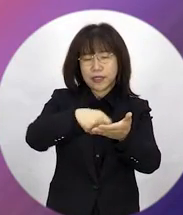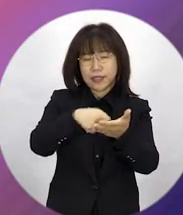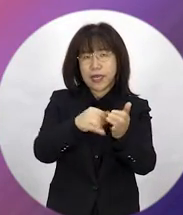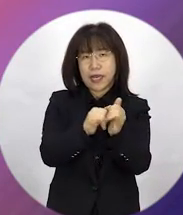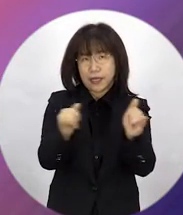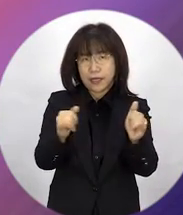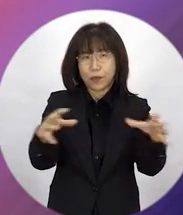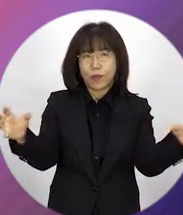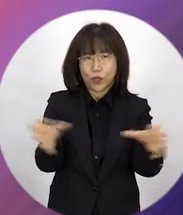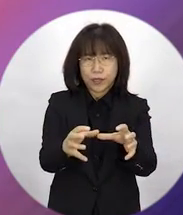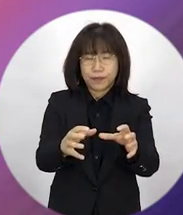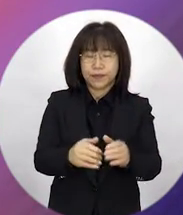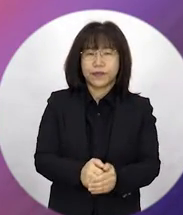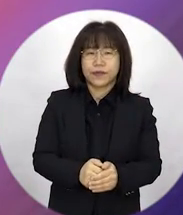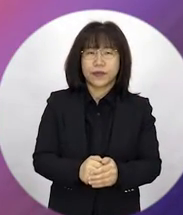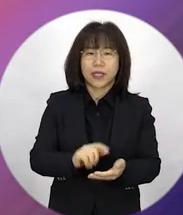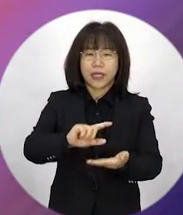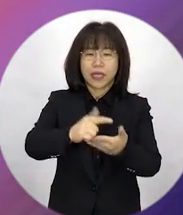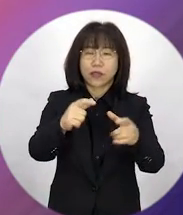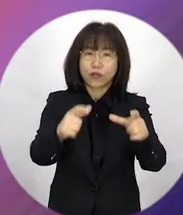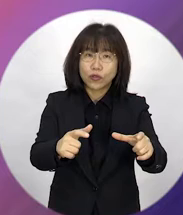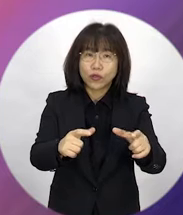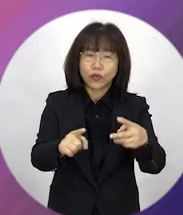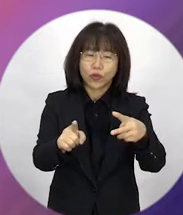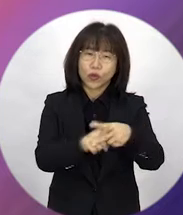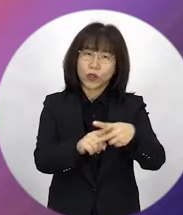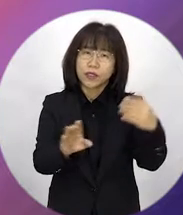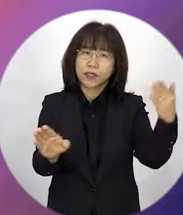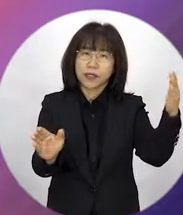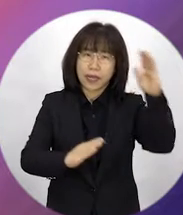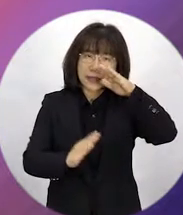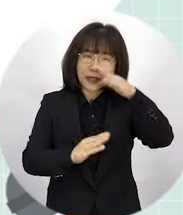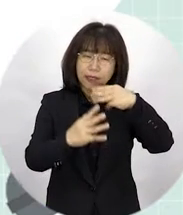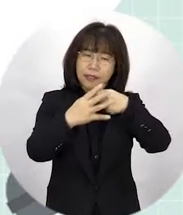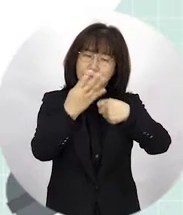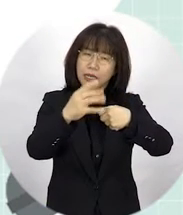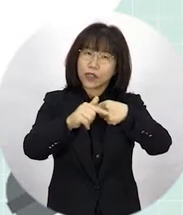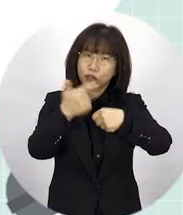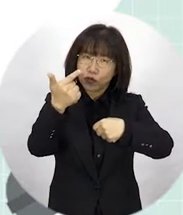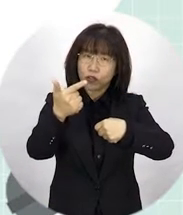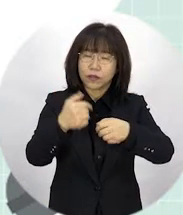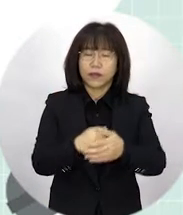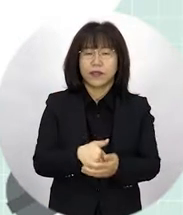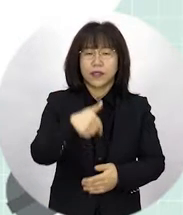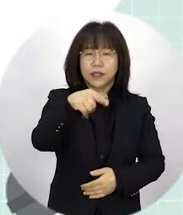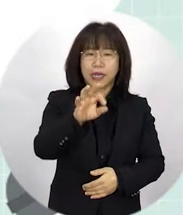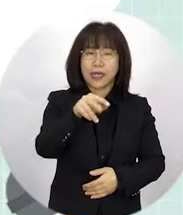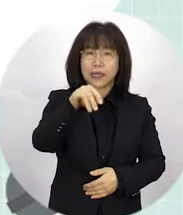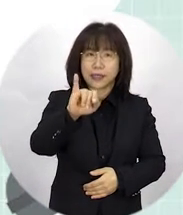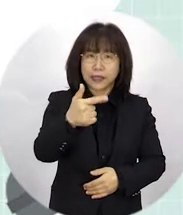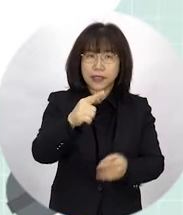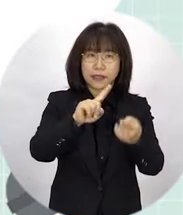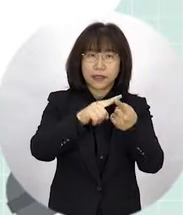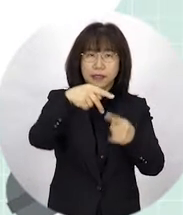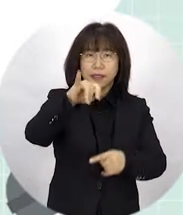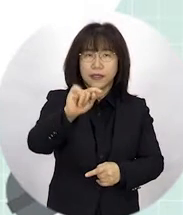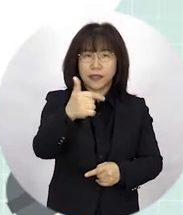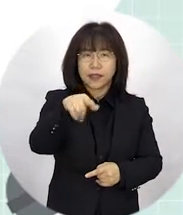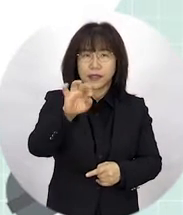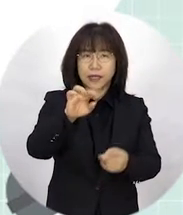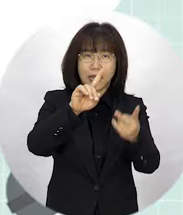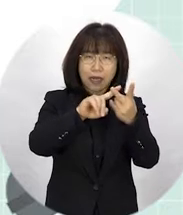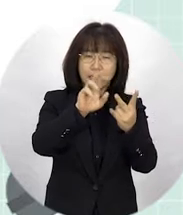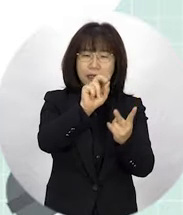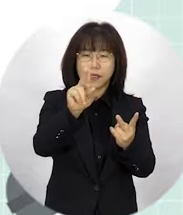모집대상은 강서구 소재 초등학교에 다니는 4학년 에서 6학년 어린이 며 구애 인접해 있는 강신 신강